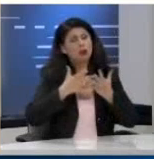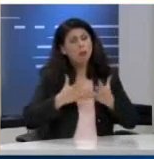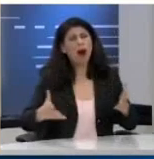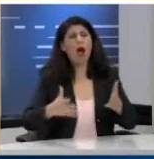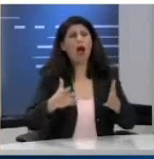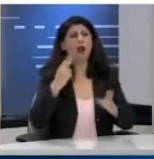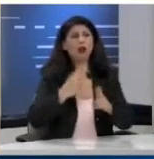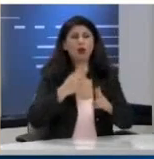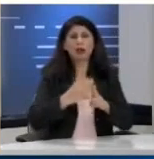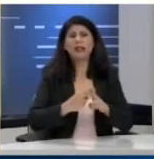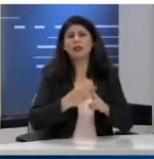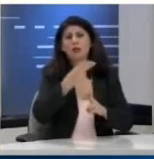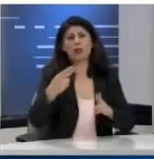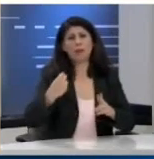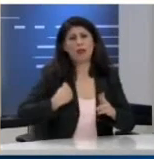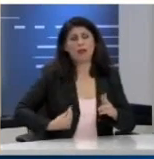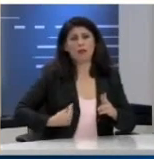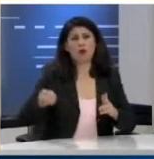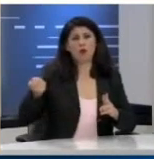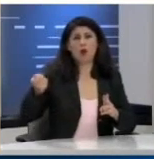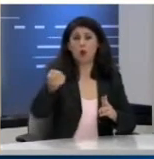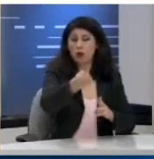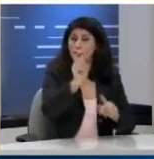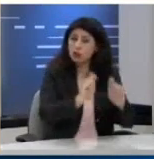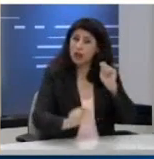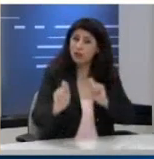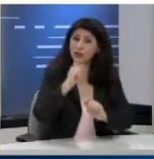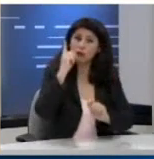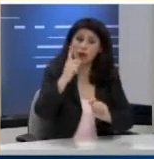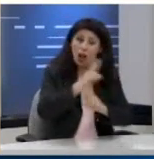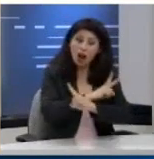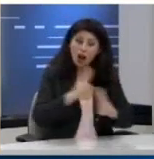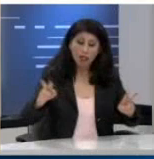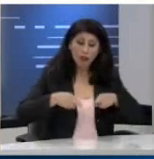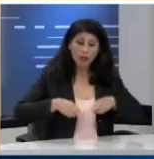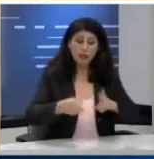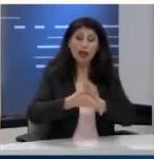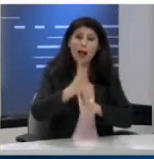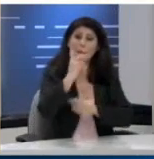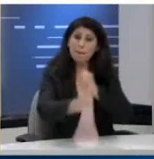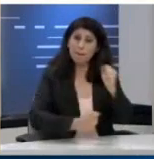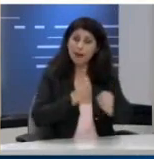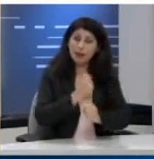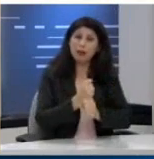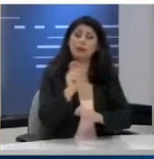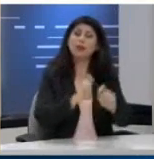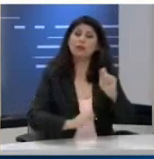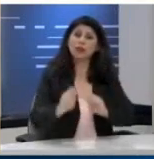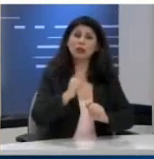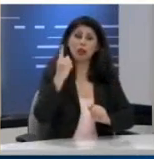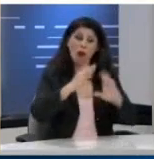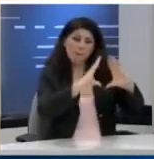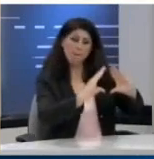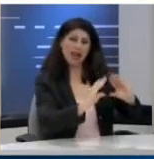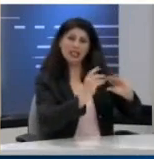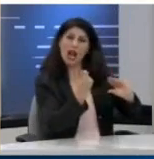το κρίσιμο θέμα του δημόσιου χρέους, με τη δημιουργία ενός καθαρού διαδρόμου 15ετίας, με τη δημιουργία ενός